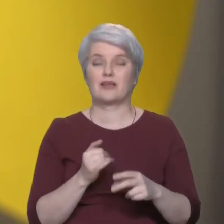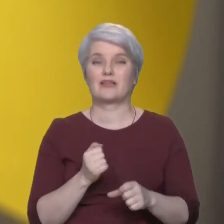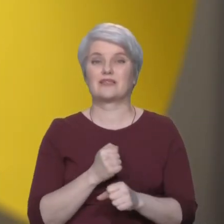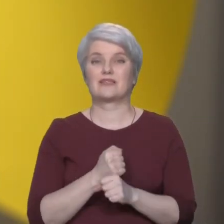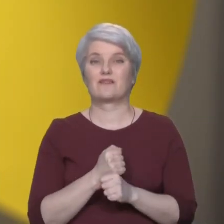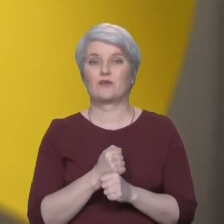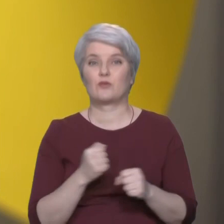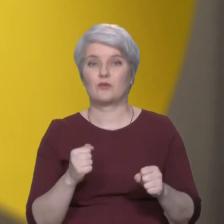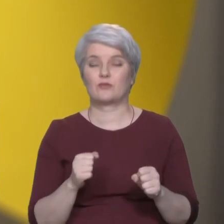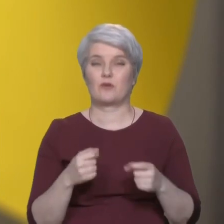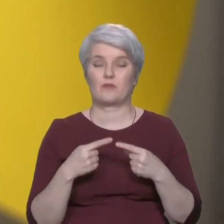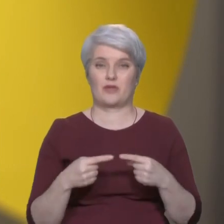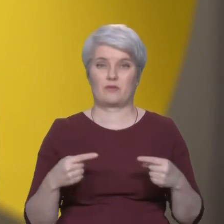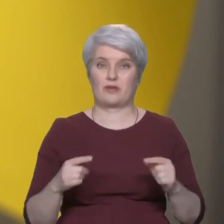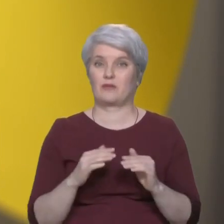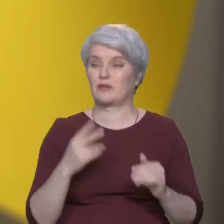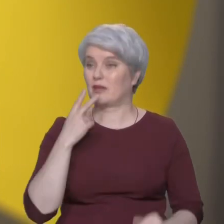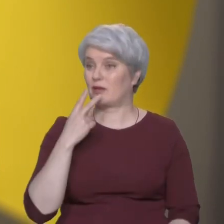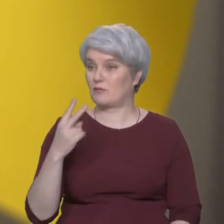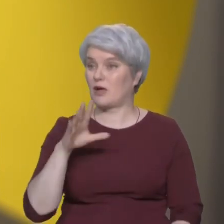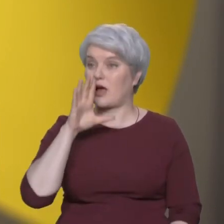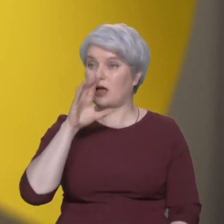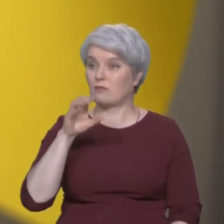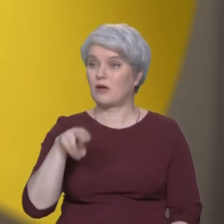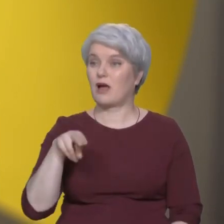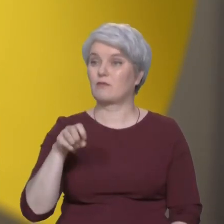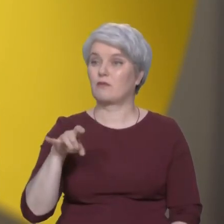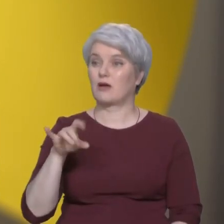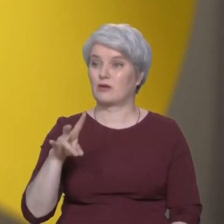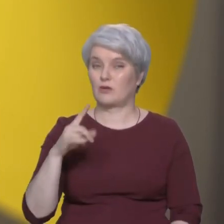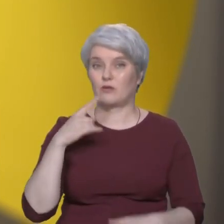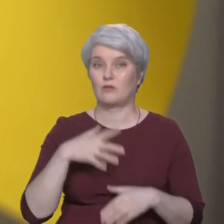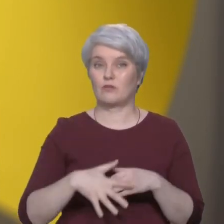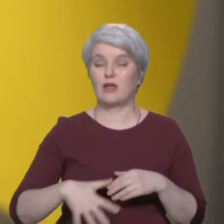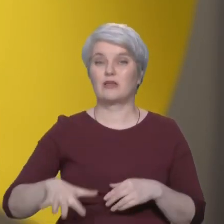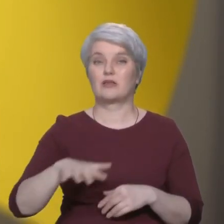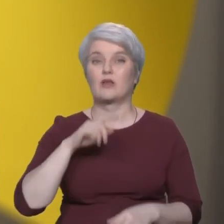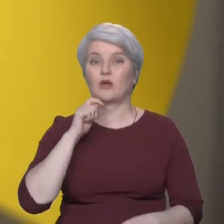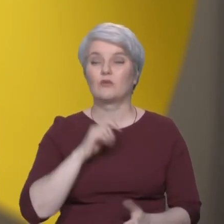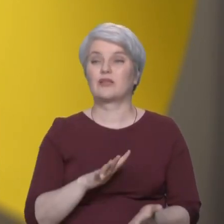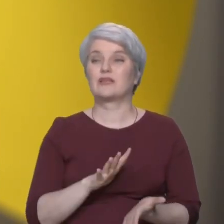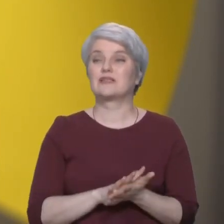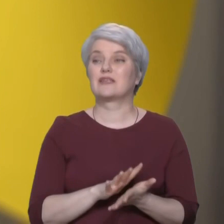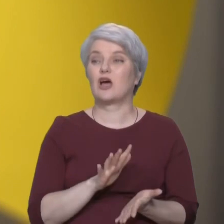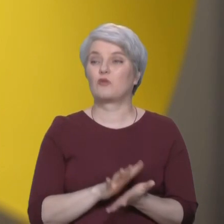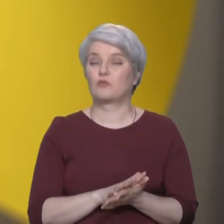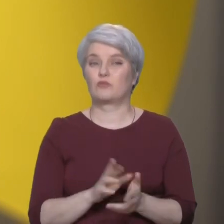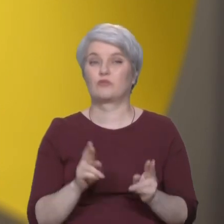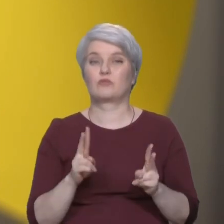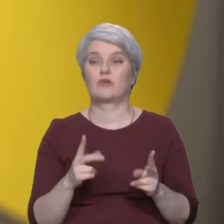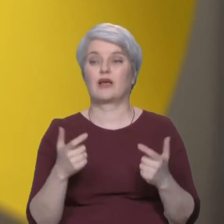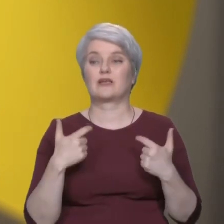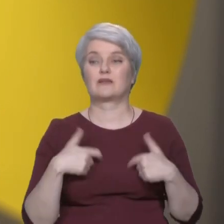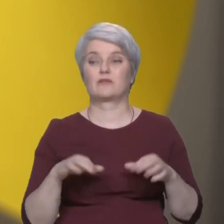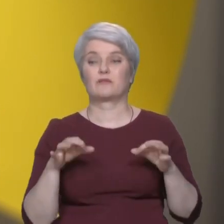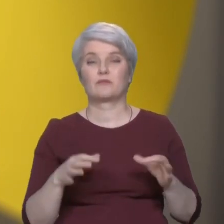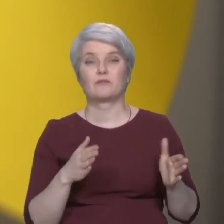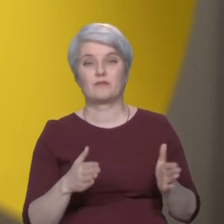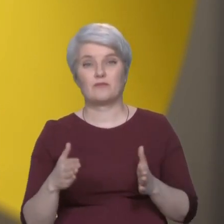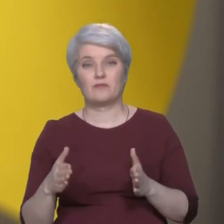бачать пса-патрона, вони розуміють, що на територія України забруднена. Як себе треба вести